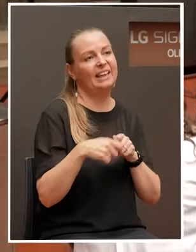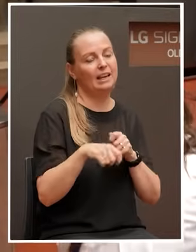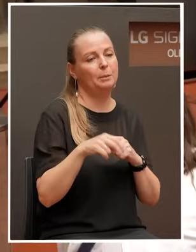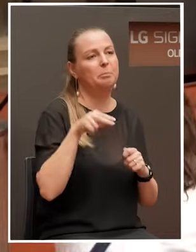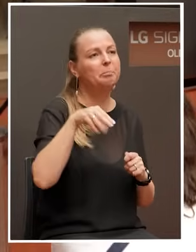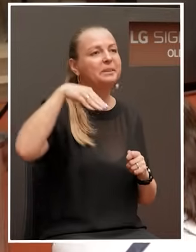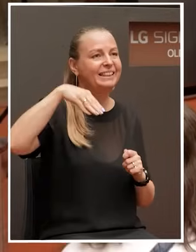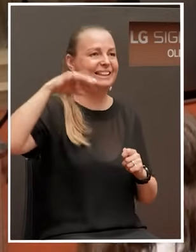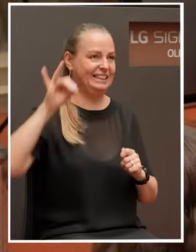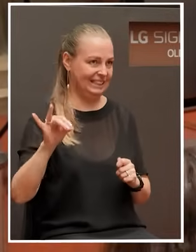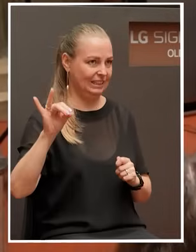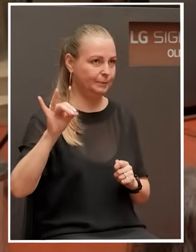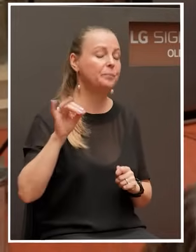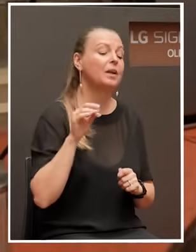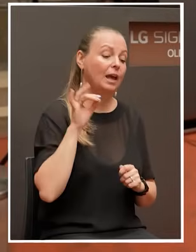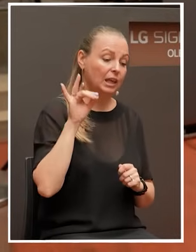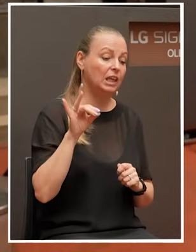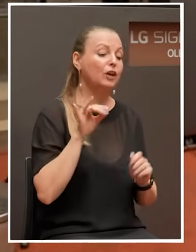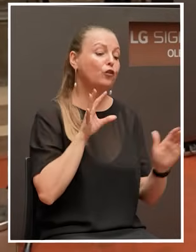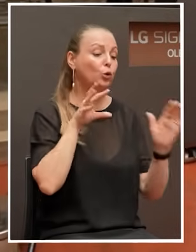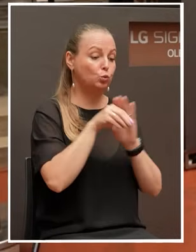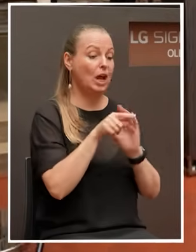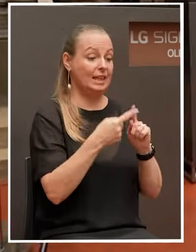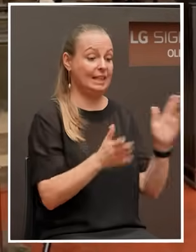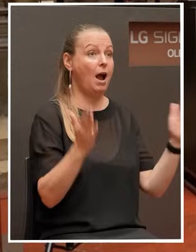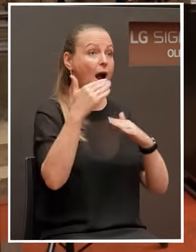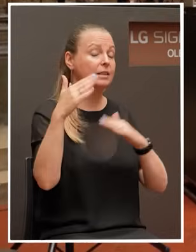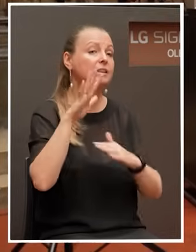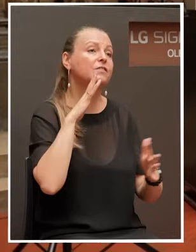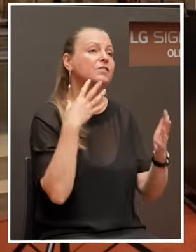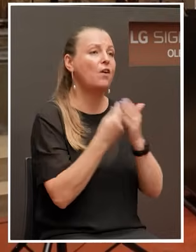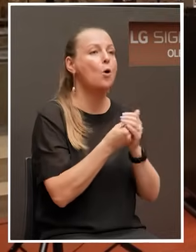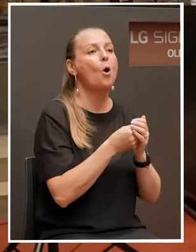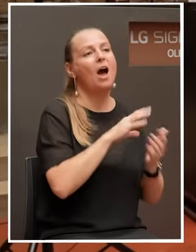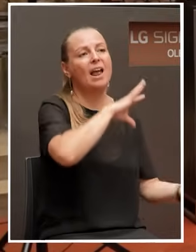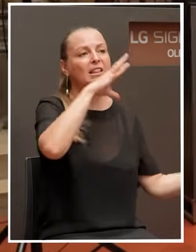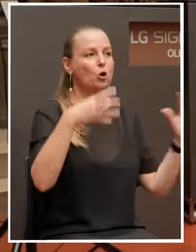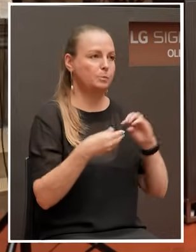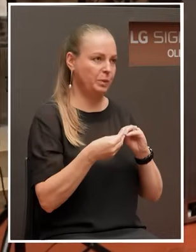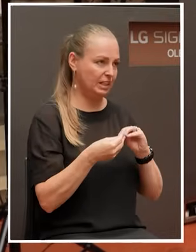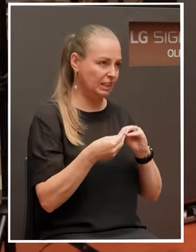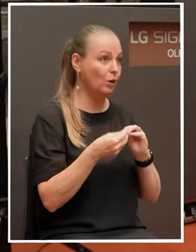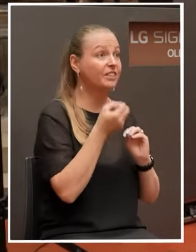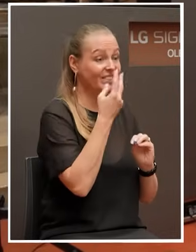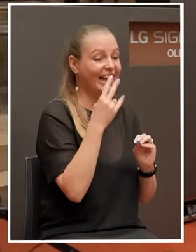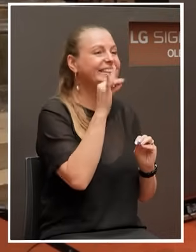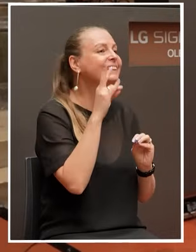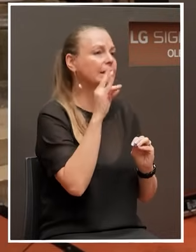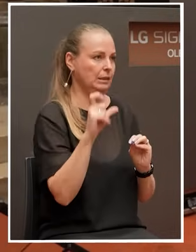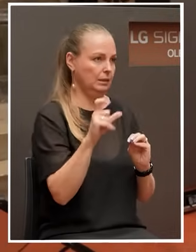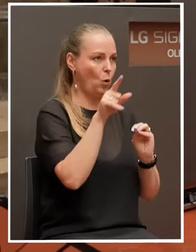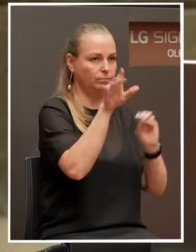Пти и включает их в свою ретроспективу. 12 из них он включает в